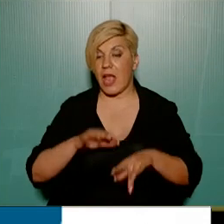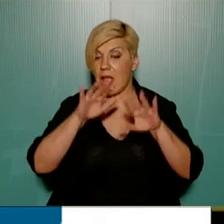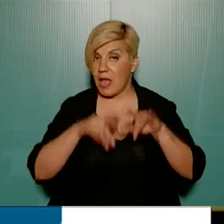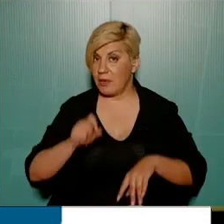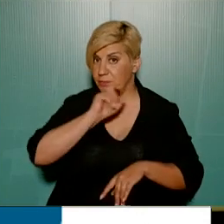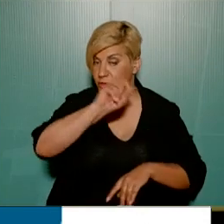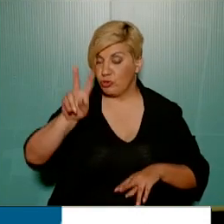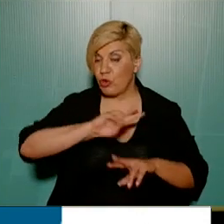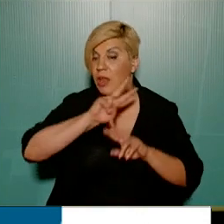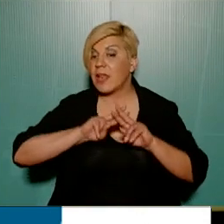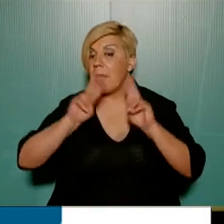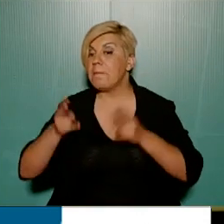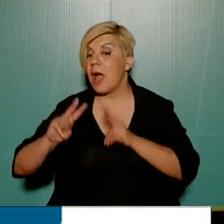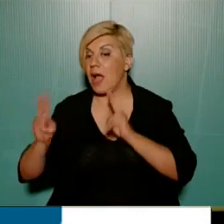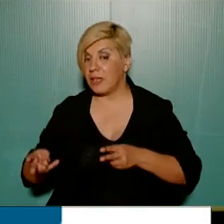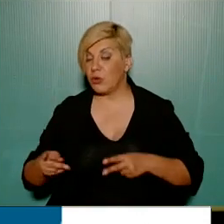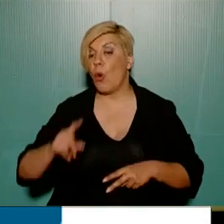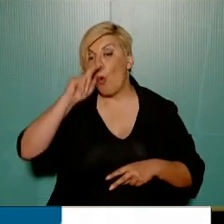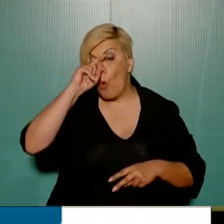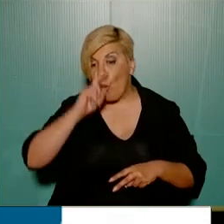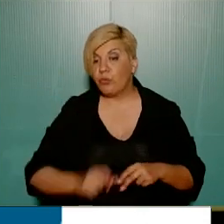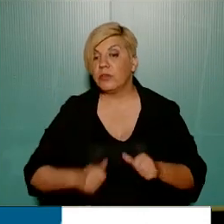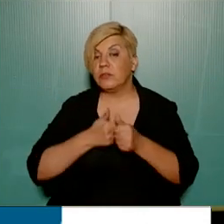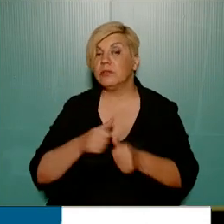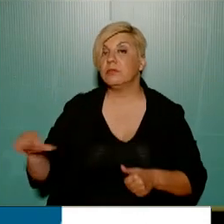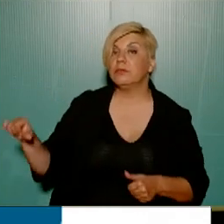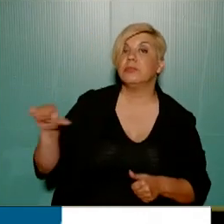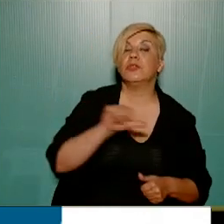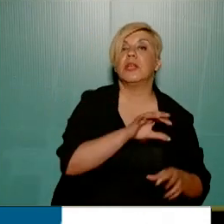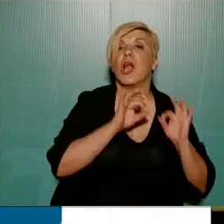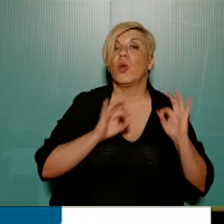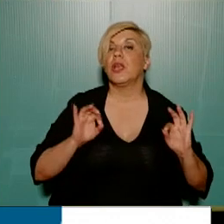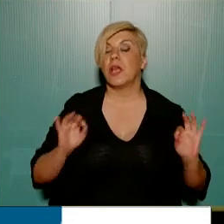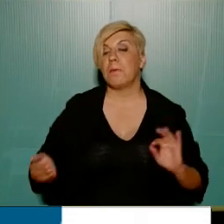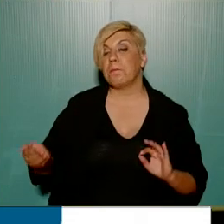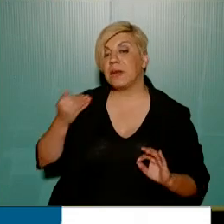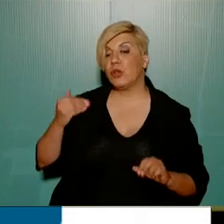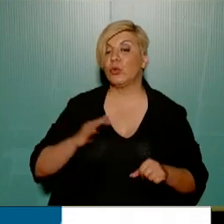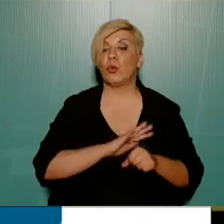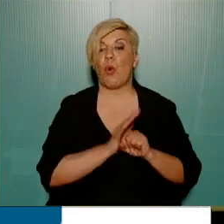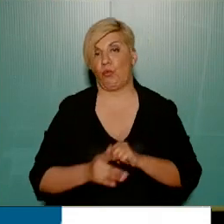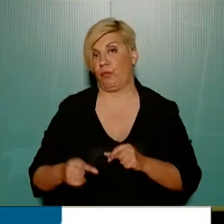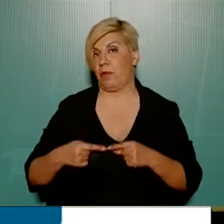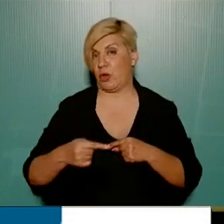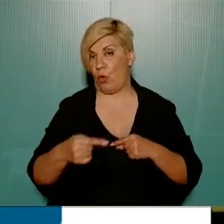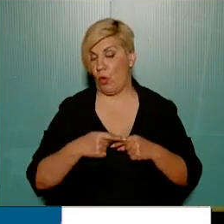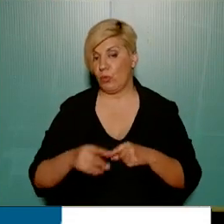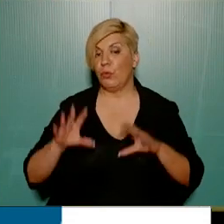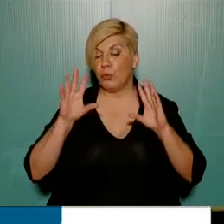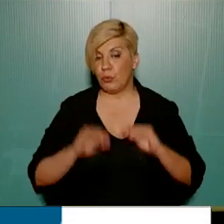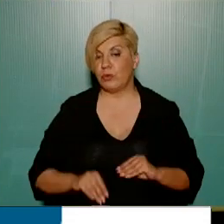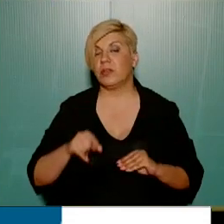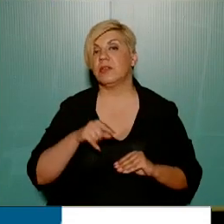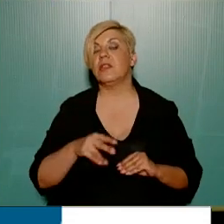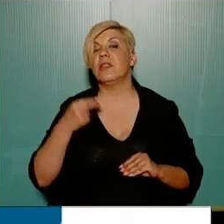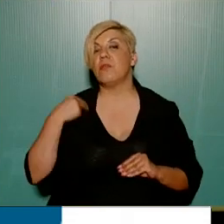όλους τους καταστηματάρχες ότι οφείλουν να επιστρέψουν στην κανονικότητα προ-COVID περίοδου όσον αφορά την